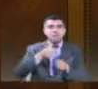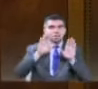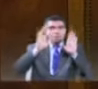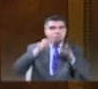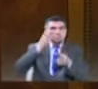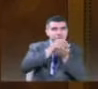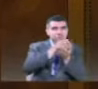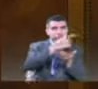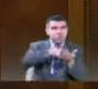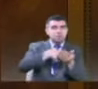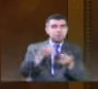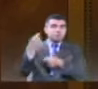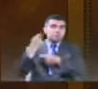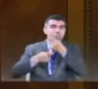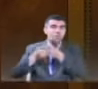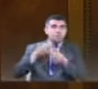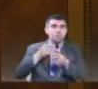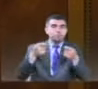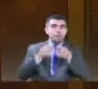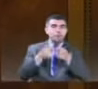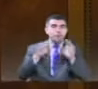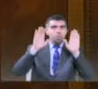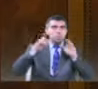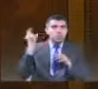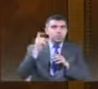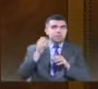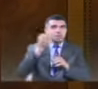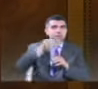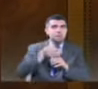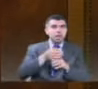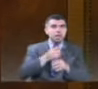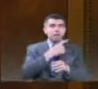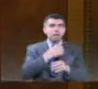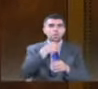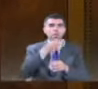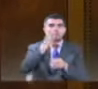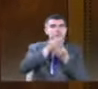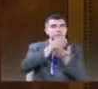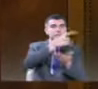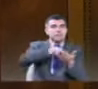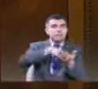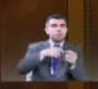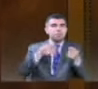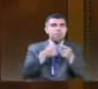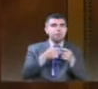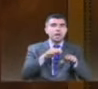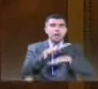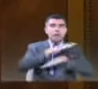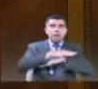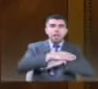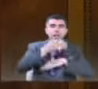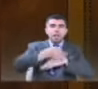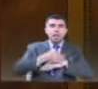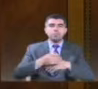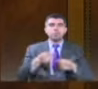واقتصادية في سياق يعزز الإسلام الوسطي المتشبع بقيم التسامح